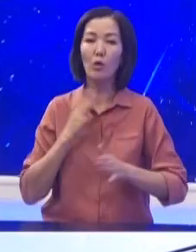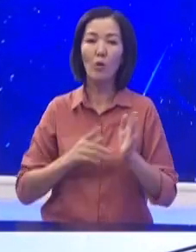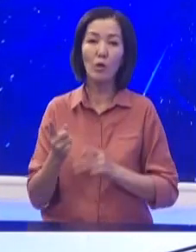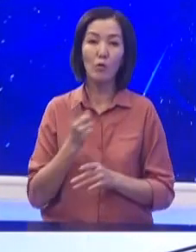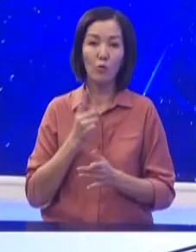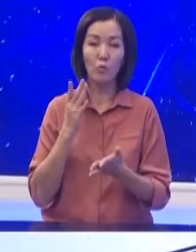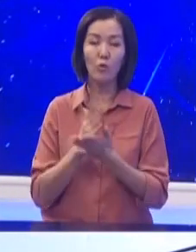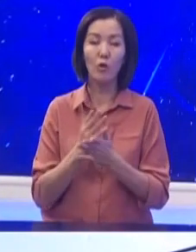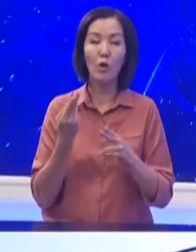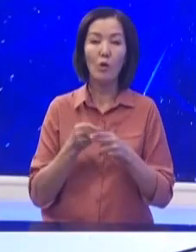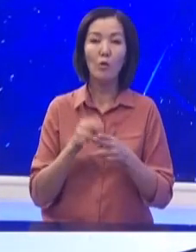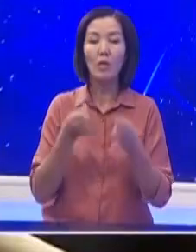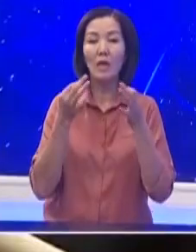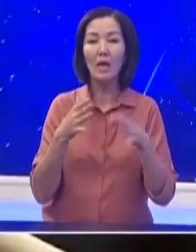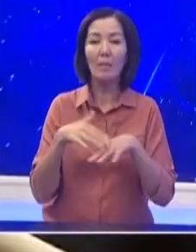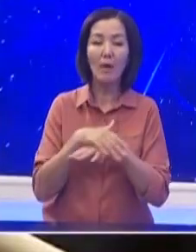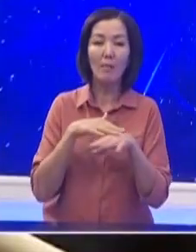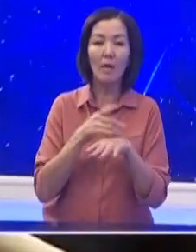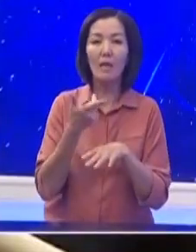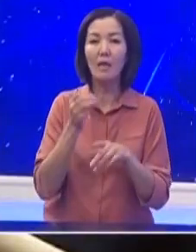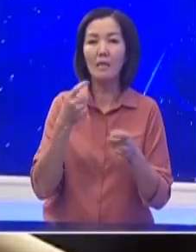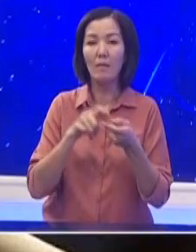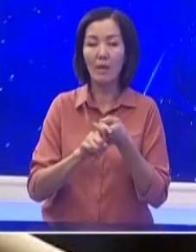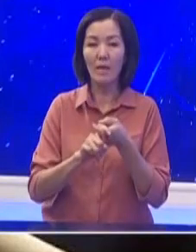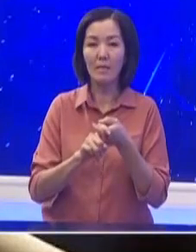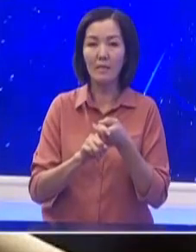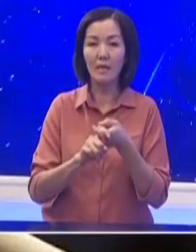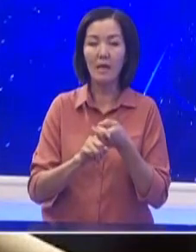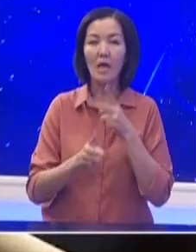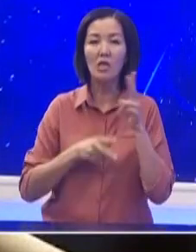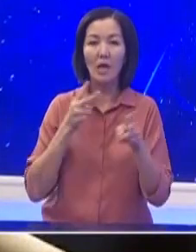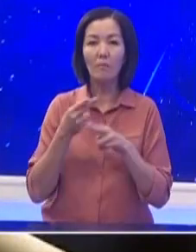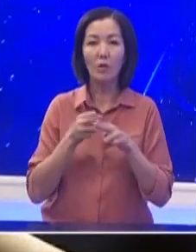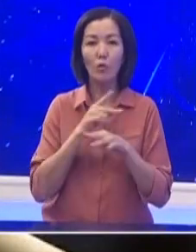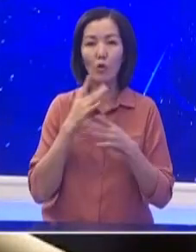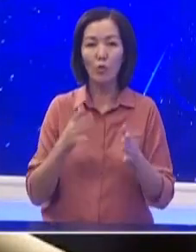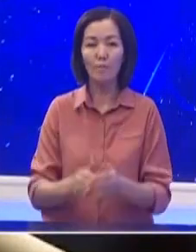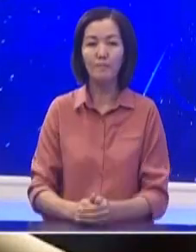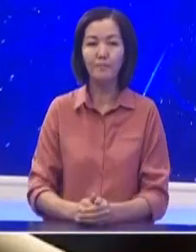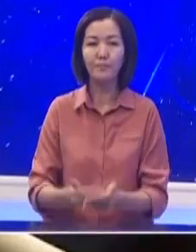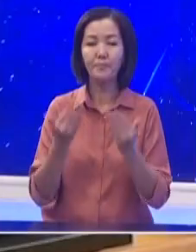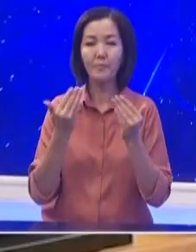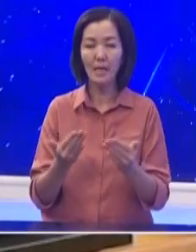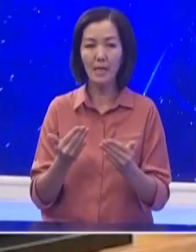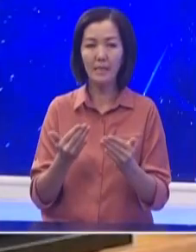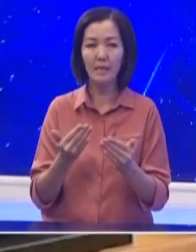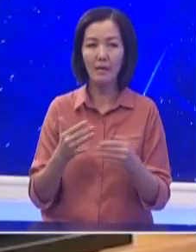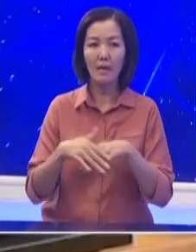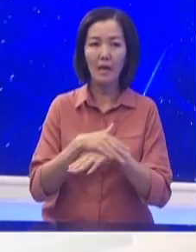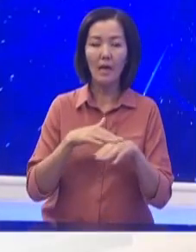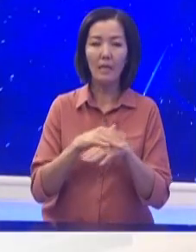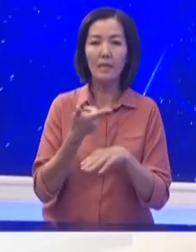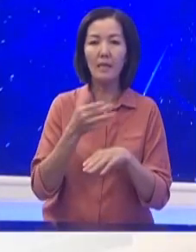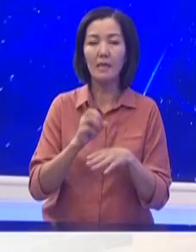отыр. Өйткені қарапайым халықта газға байланысты наразылықтар көп. Қазіргі мына өңірлерде халыққа газбен қамтитын